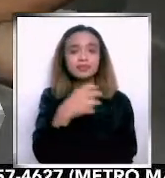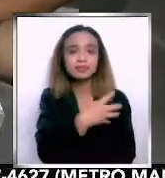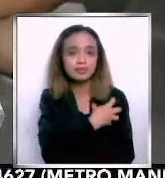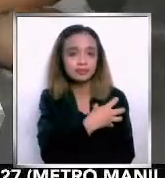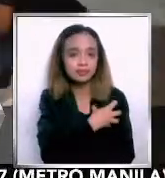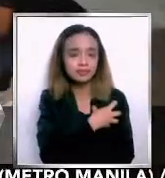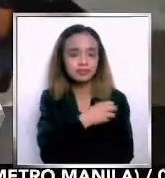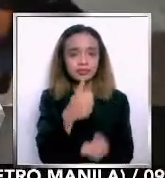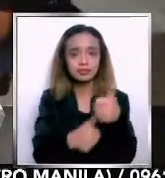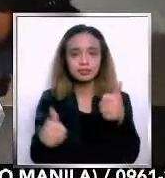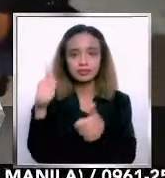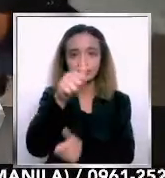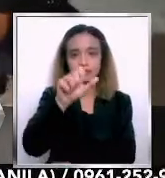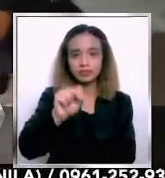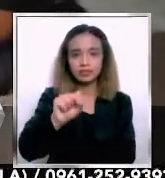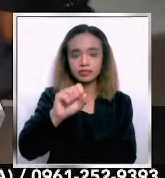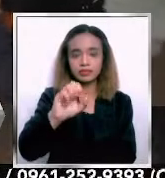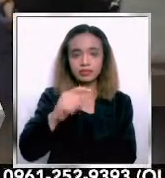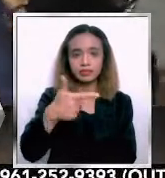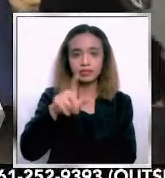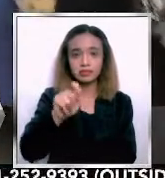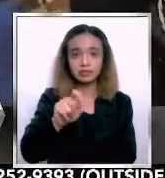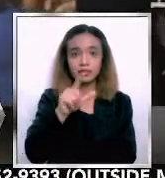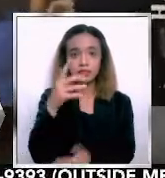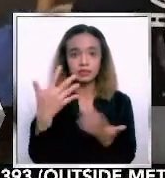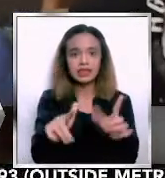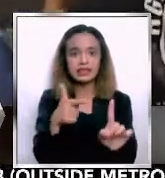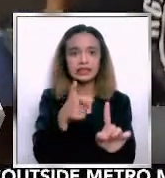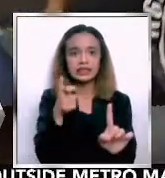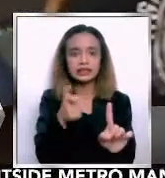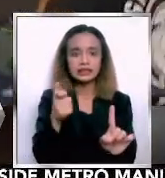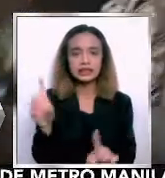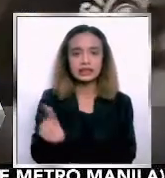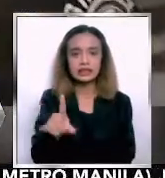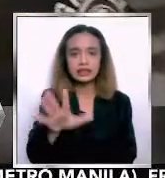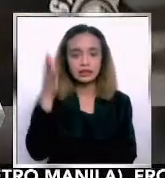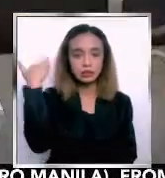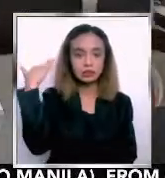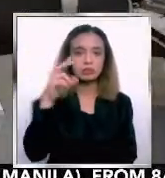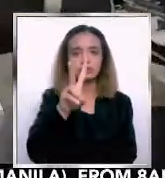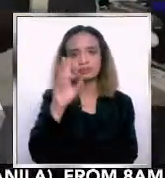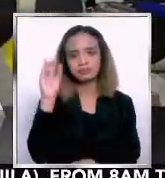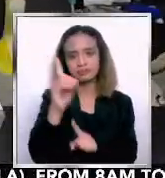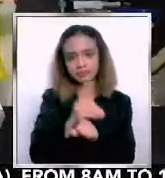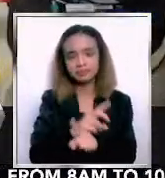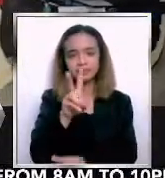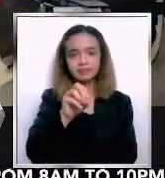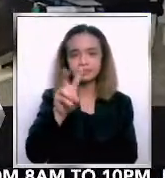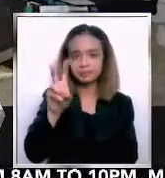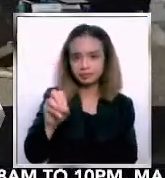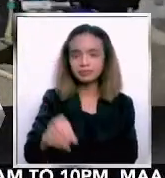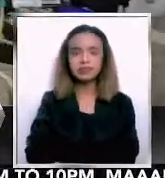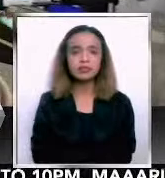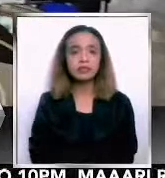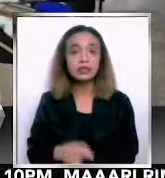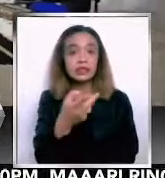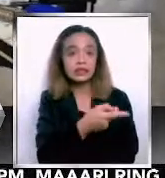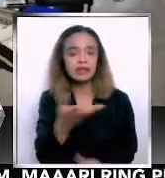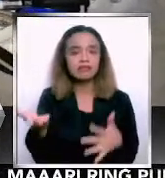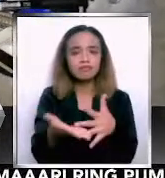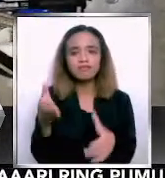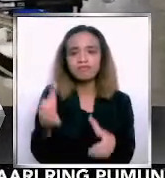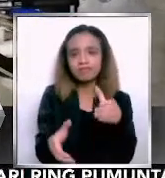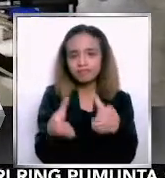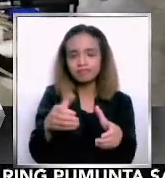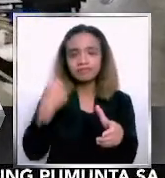Roseman Bataw na pinagbabaril umano sa Dasmariñas, Cavite noong December 2020. Sasampahan sila ng kasong paglabag sa